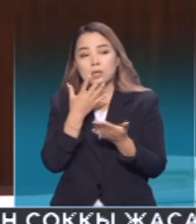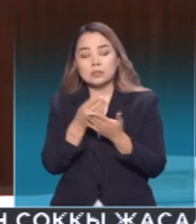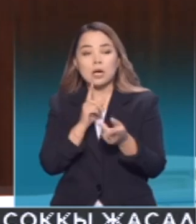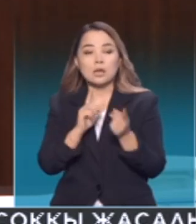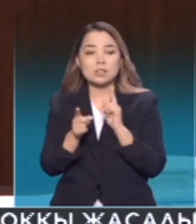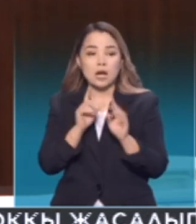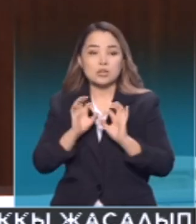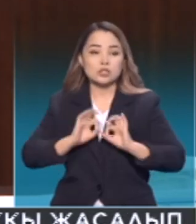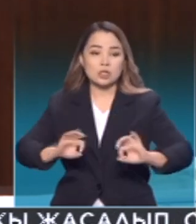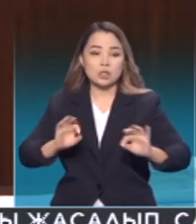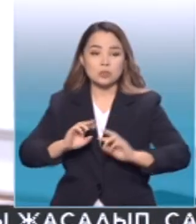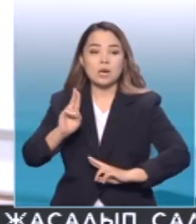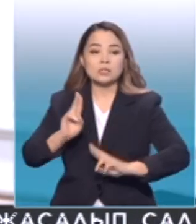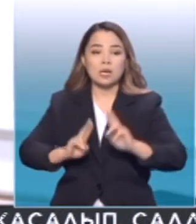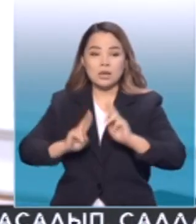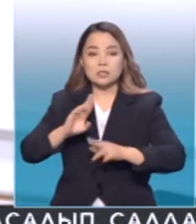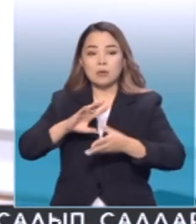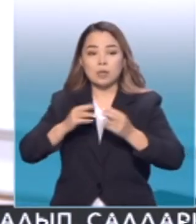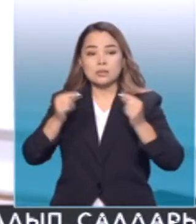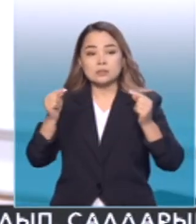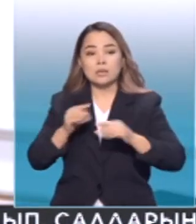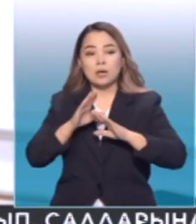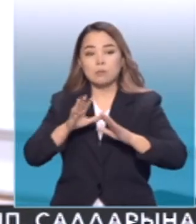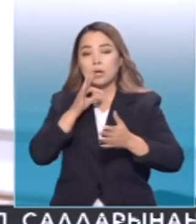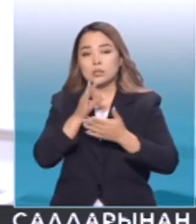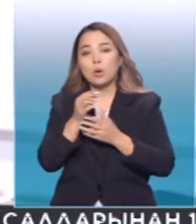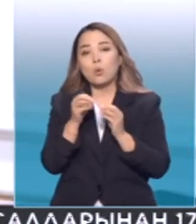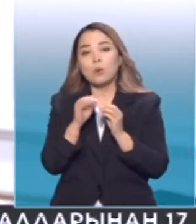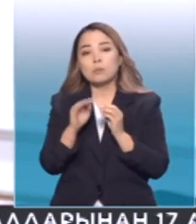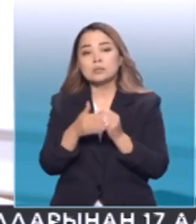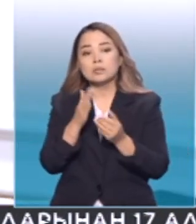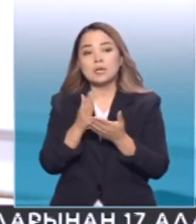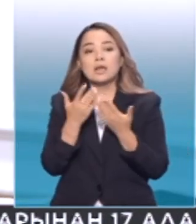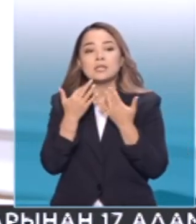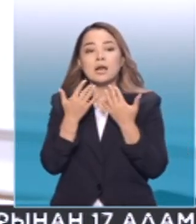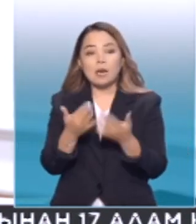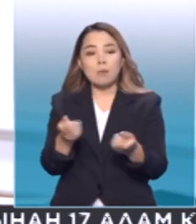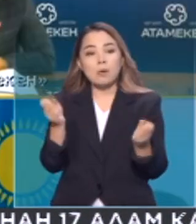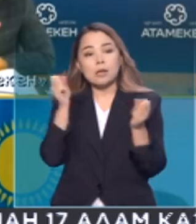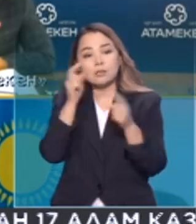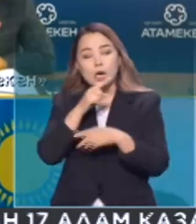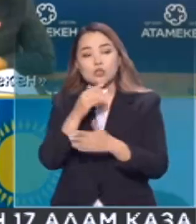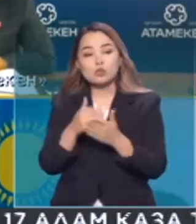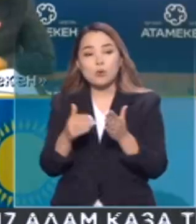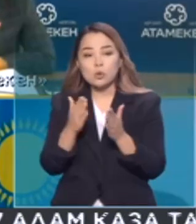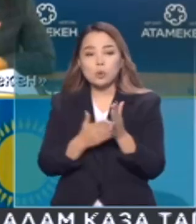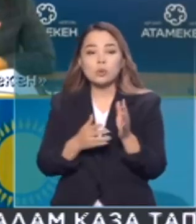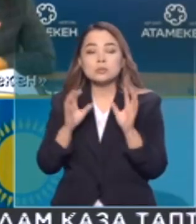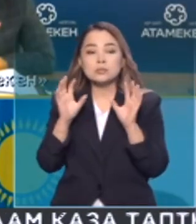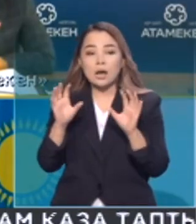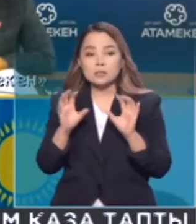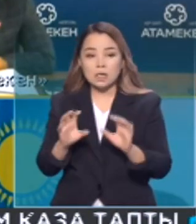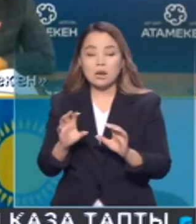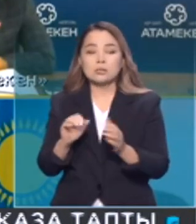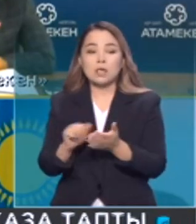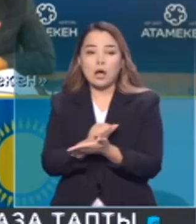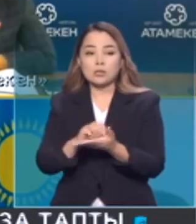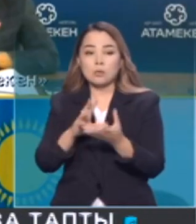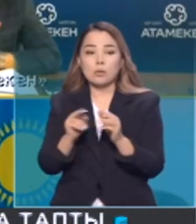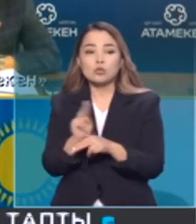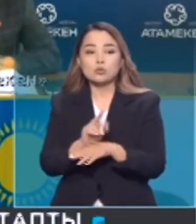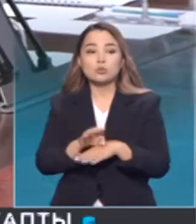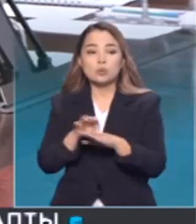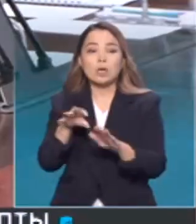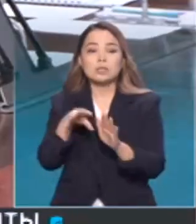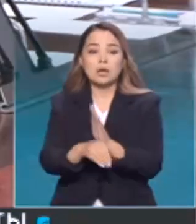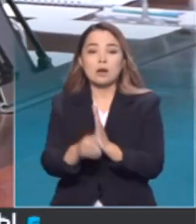реттеу саясатының шарттарына сай келмейтін 10 мыңнан астам талап анықталды. Оларды жою үшін заңнамалық актілерге түзету әзірленді. Жақын